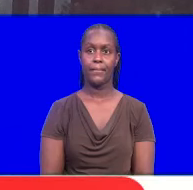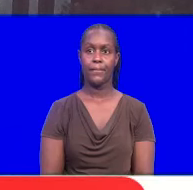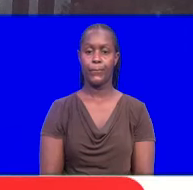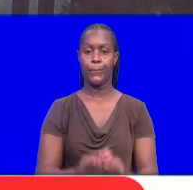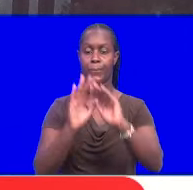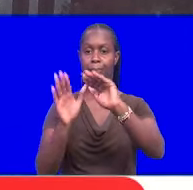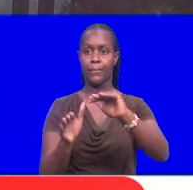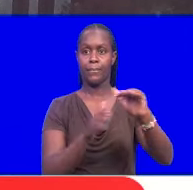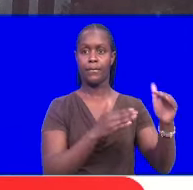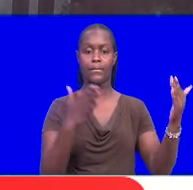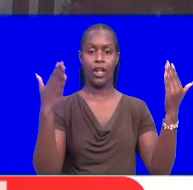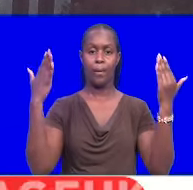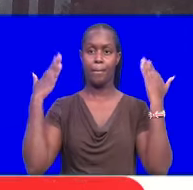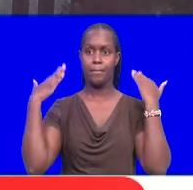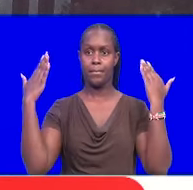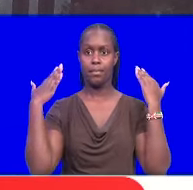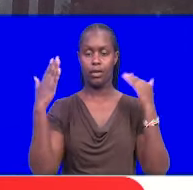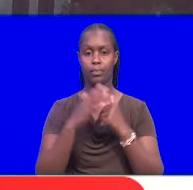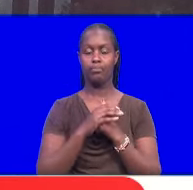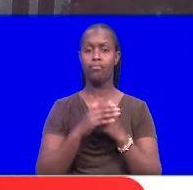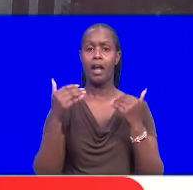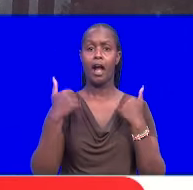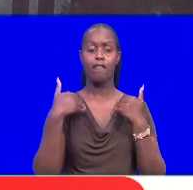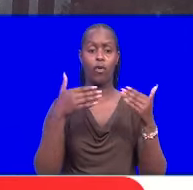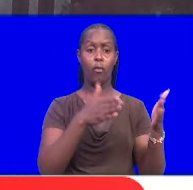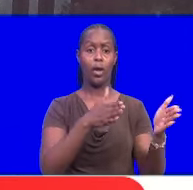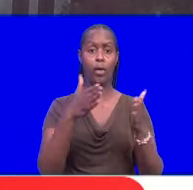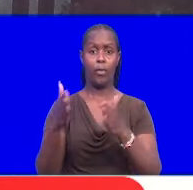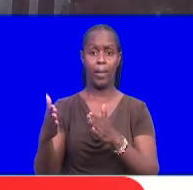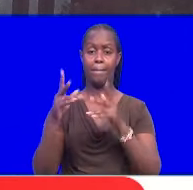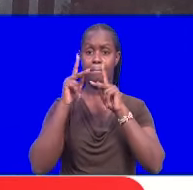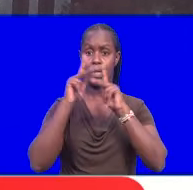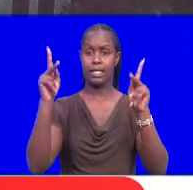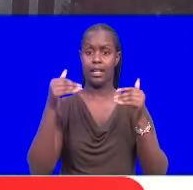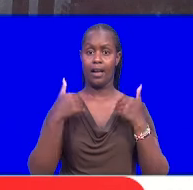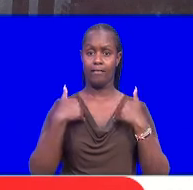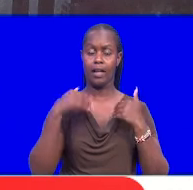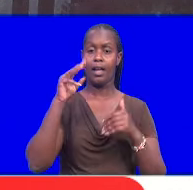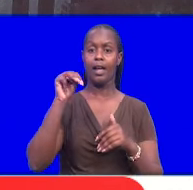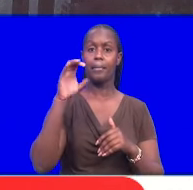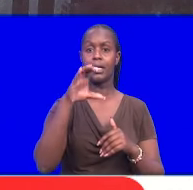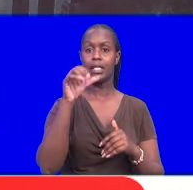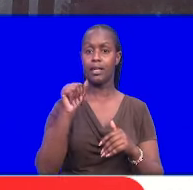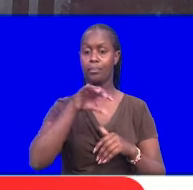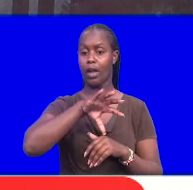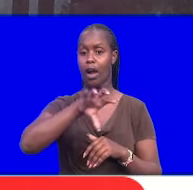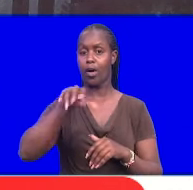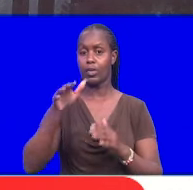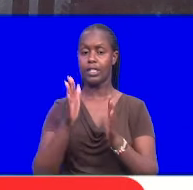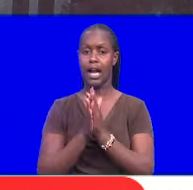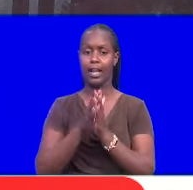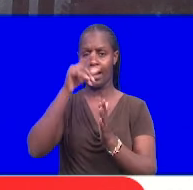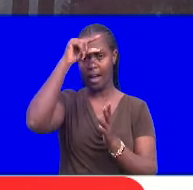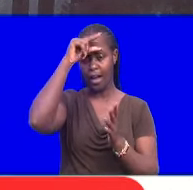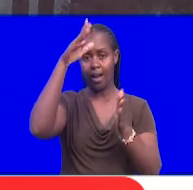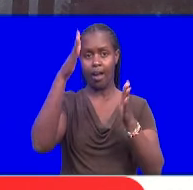Tuelekea maeneo ya Meru. Licha ya kuwepo na njia za kudumisha amani kaunti ya Meru, wawakilishi wadi wa kaunti hiyo na gavana Kawira